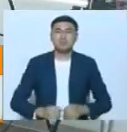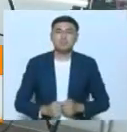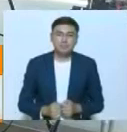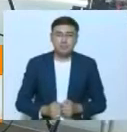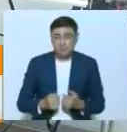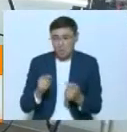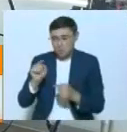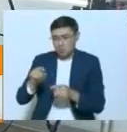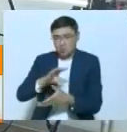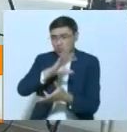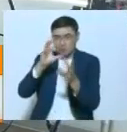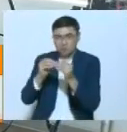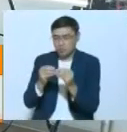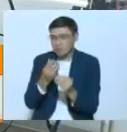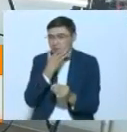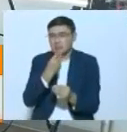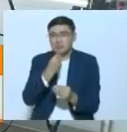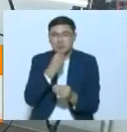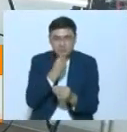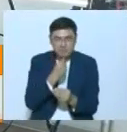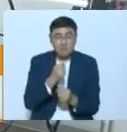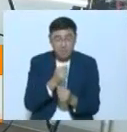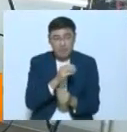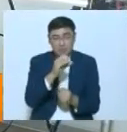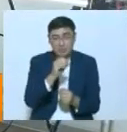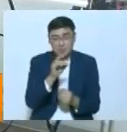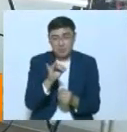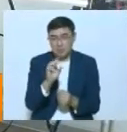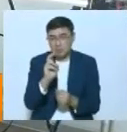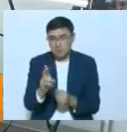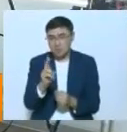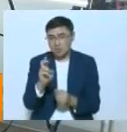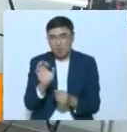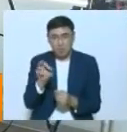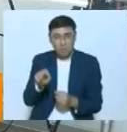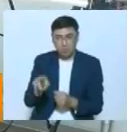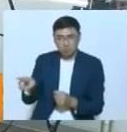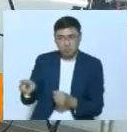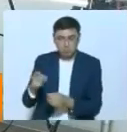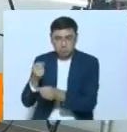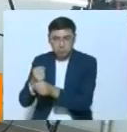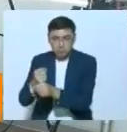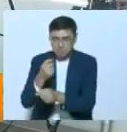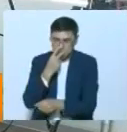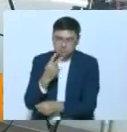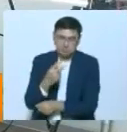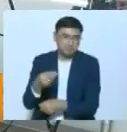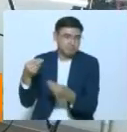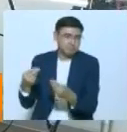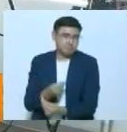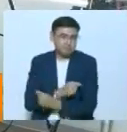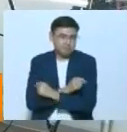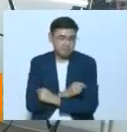керемет. Рухани байып қалдық. Серікбол ағамыздың рухы бізге жилеп-жебеп жүрді деп, күш беріп жүрді деп